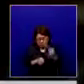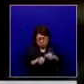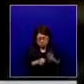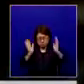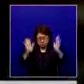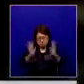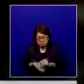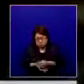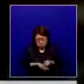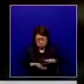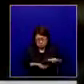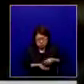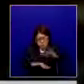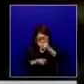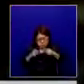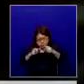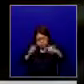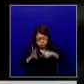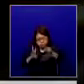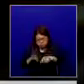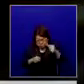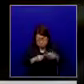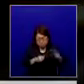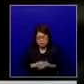6,000 แล้วก็ที่เหลือทำไงรู้ไหมครับ